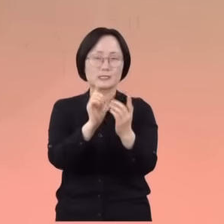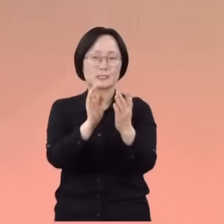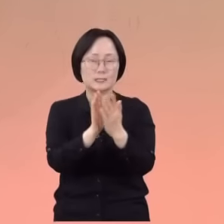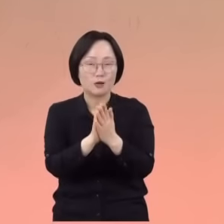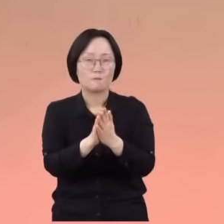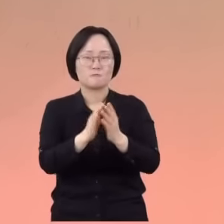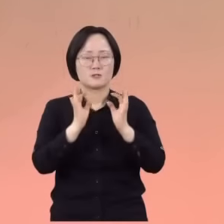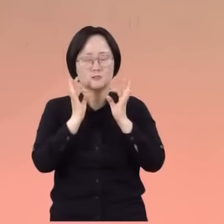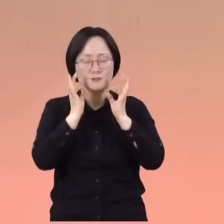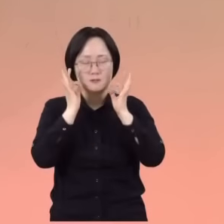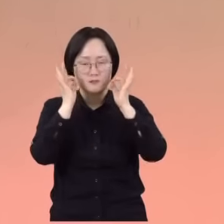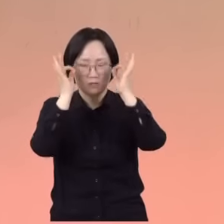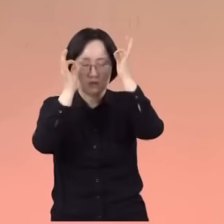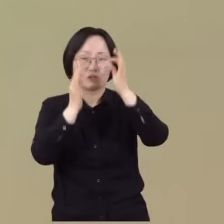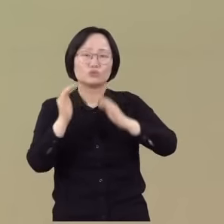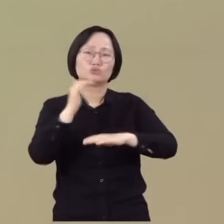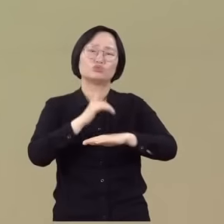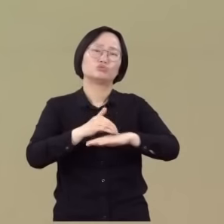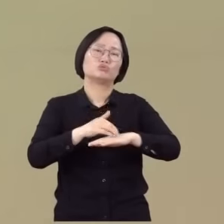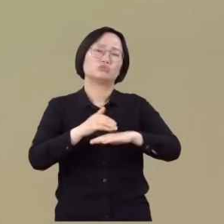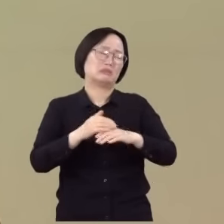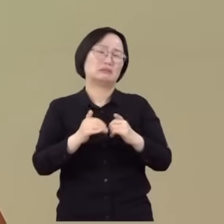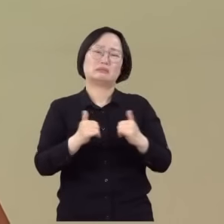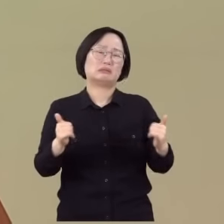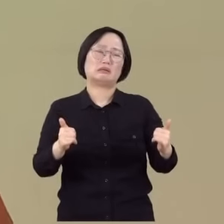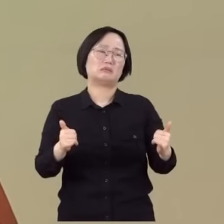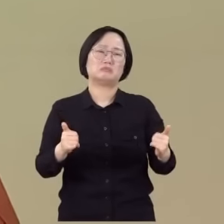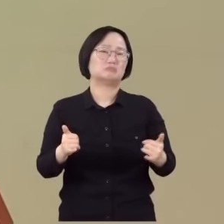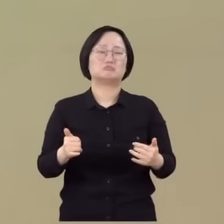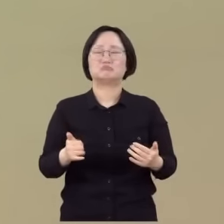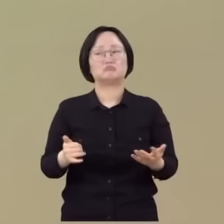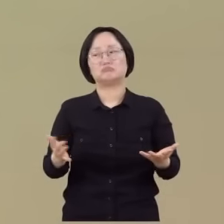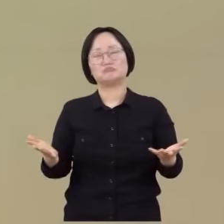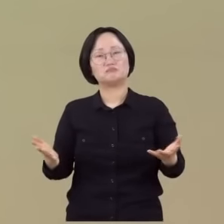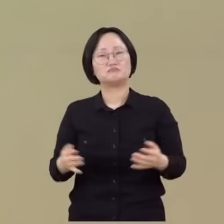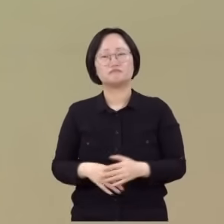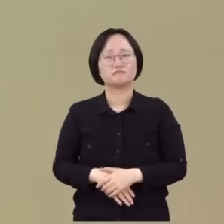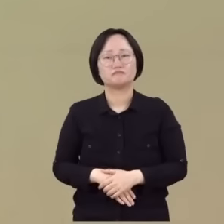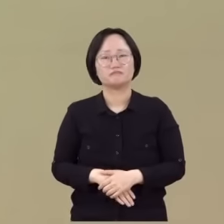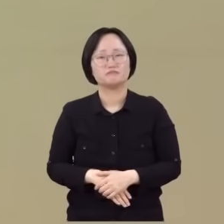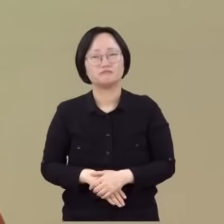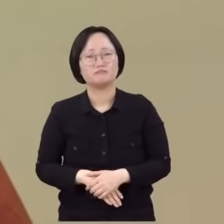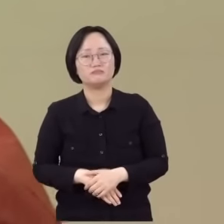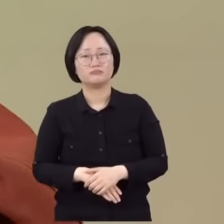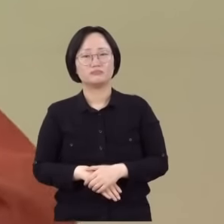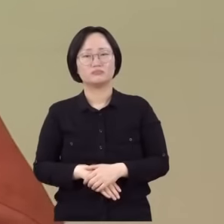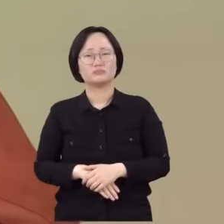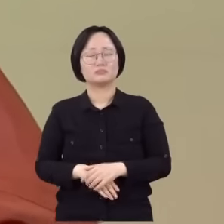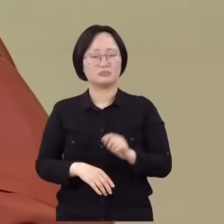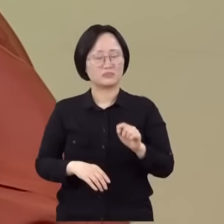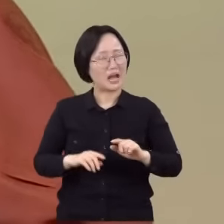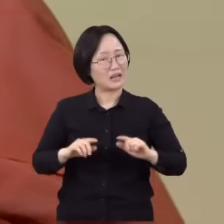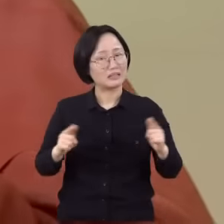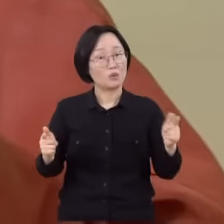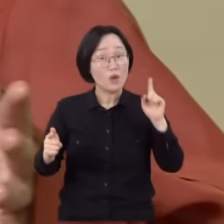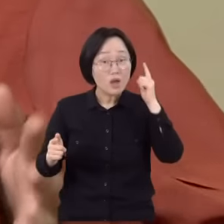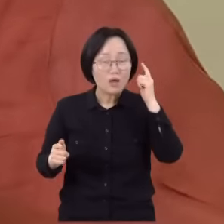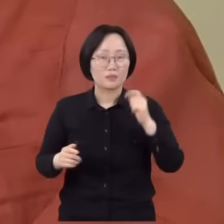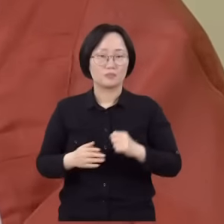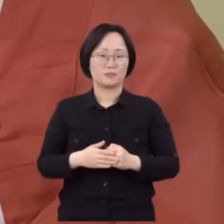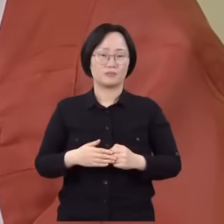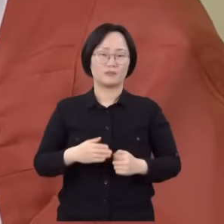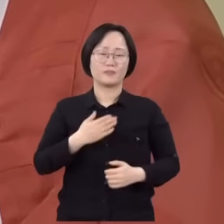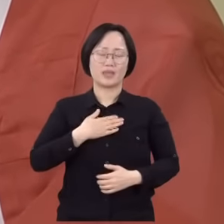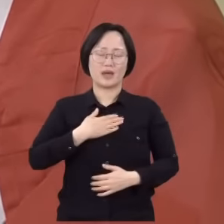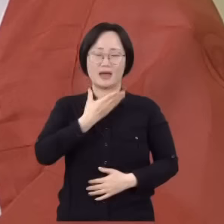있어요 아닙니다 여러분 정말 여러분들이 행복해지고 싶고 행복해지기 위해서